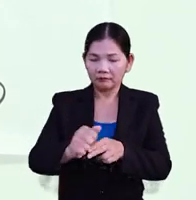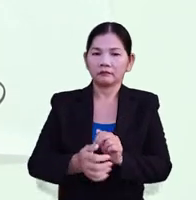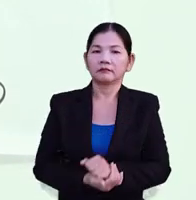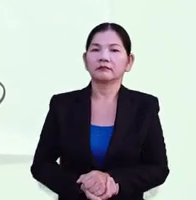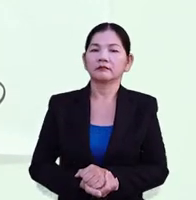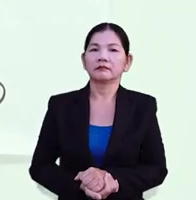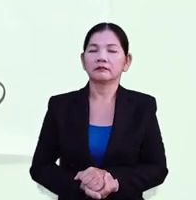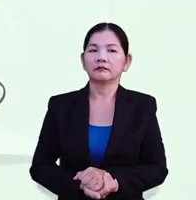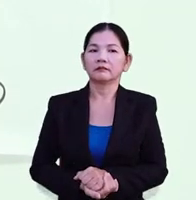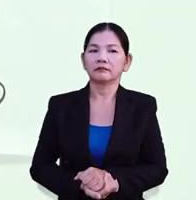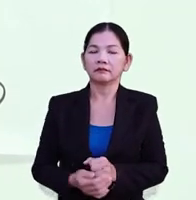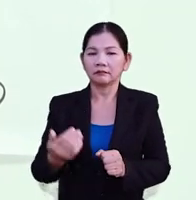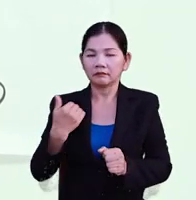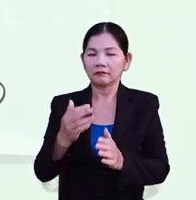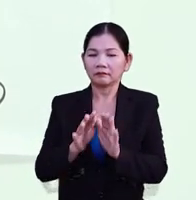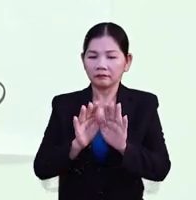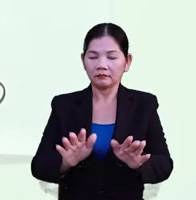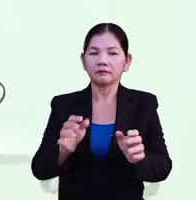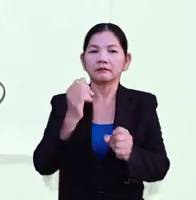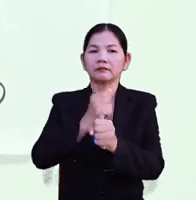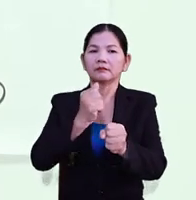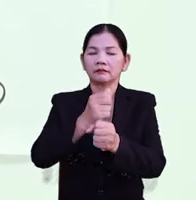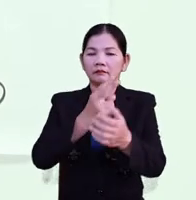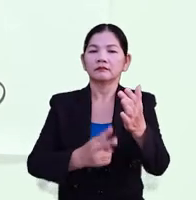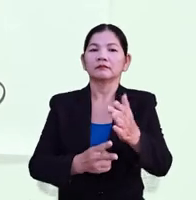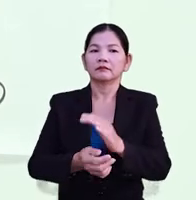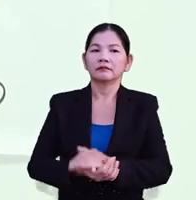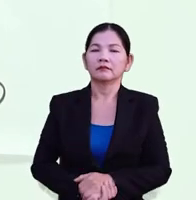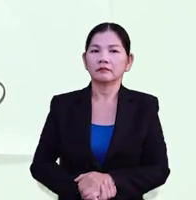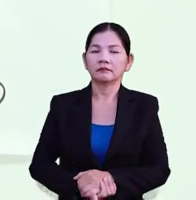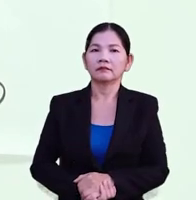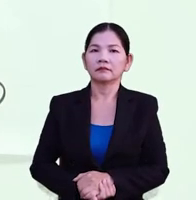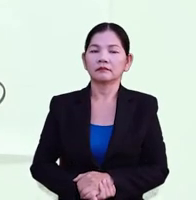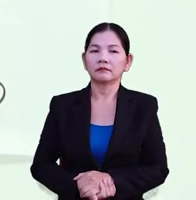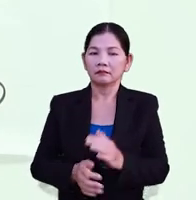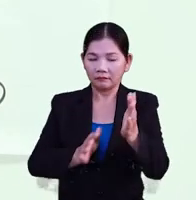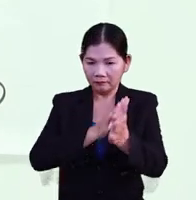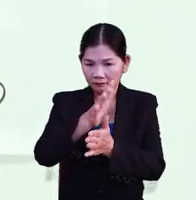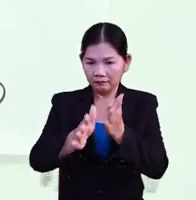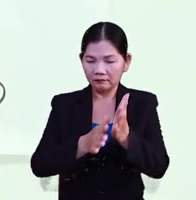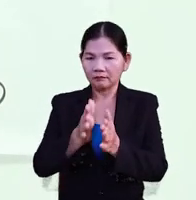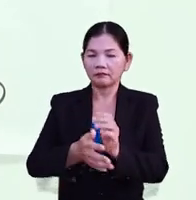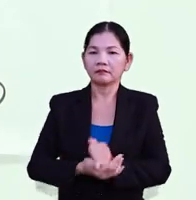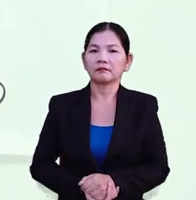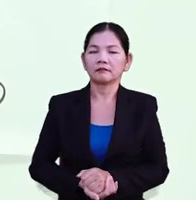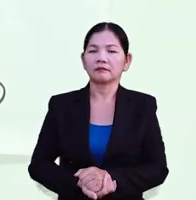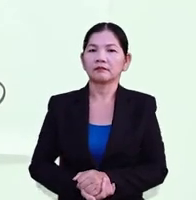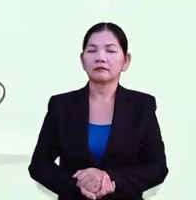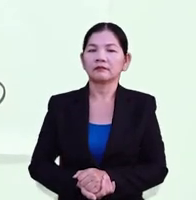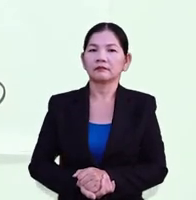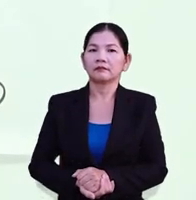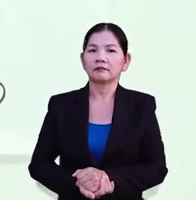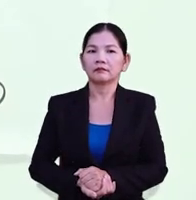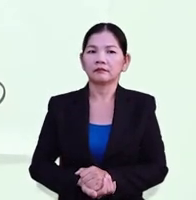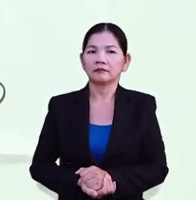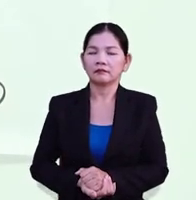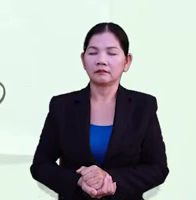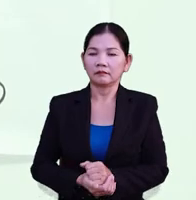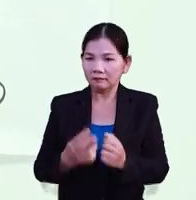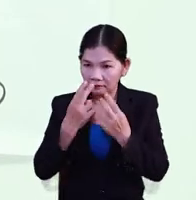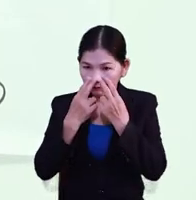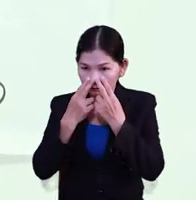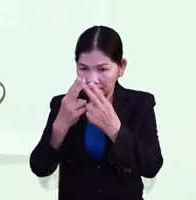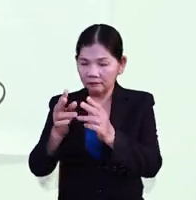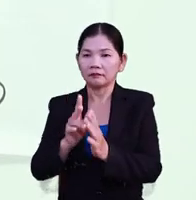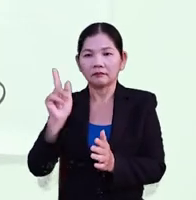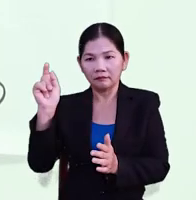ចាអ្នកគ្រូនឹងឲ្យកូនធ្វើអ្វីដែរចាអញ្ចឹងអ្នកគ្រូអានឲ្យកូនស្ដាប់ណាចាចូលពិនិត្យ